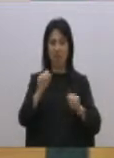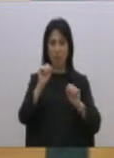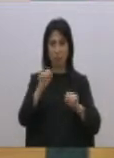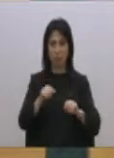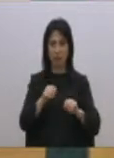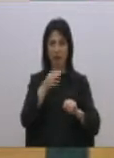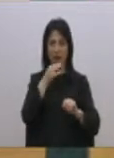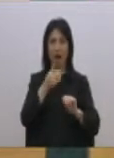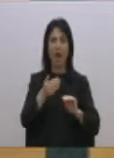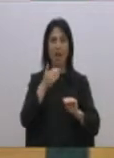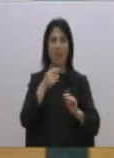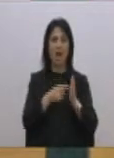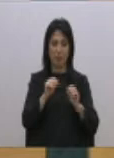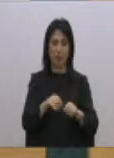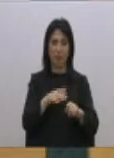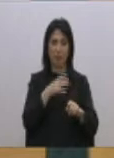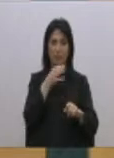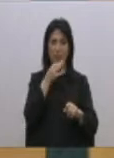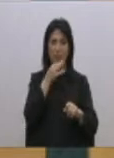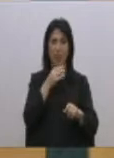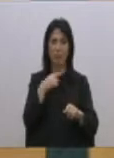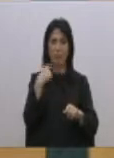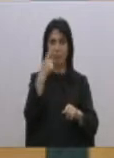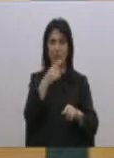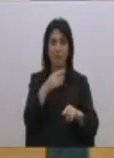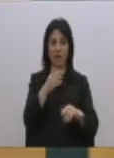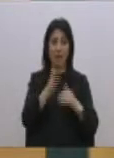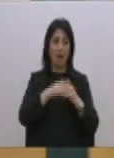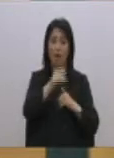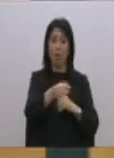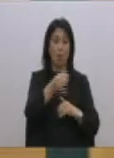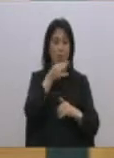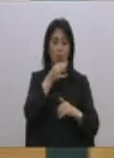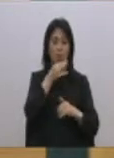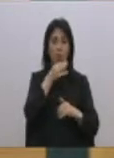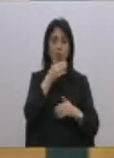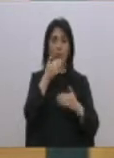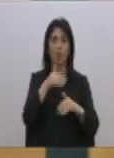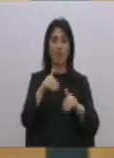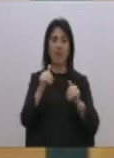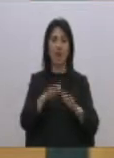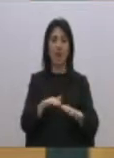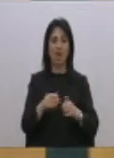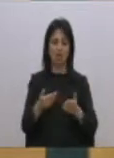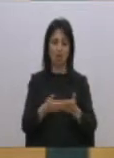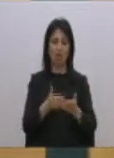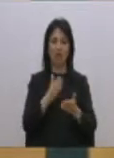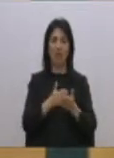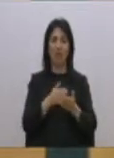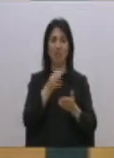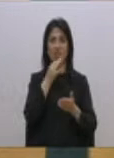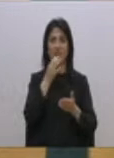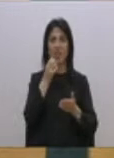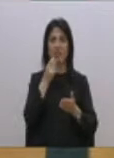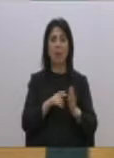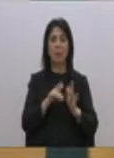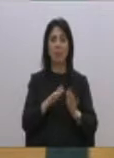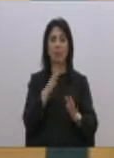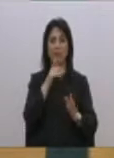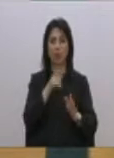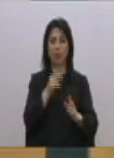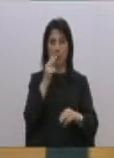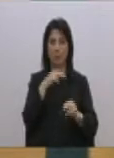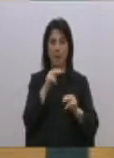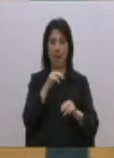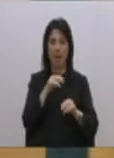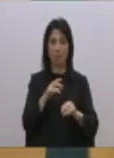ადრეულ ეტაპზე გამოძიების, ხო? და შეიძლება პირი პასუხისგებაში მიცემული არ იყოს და განჩინება გამოიცეს ჯერ კიდევ გამოძიების